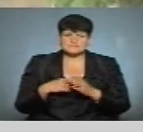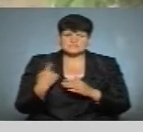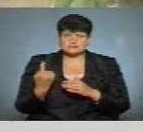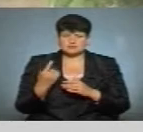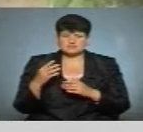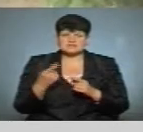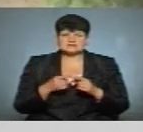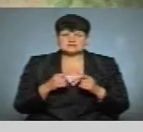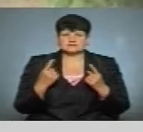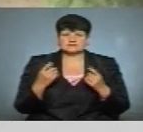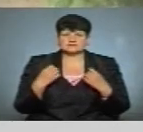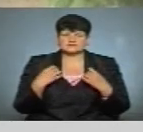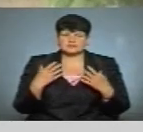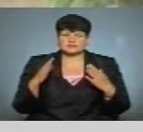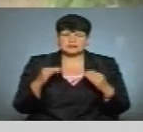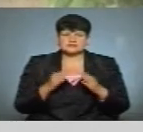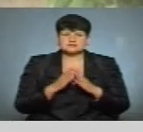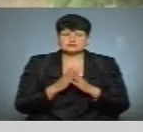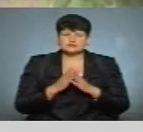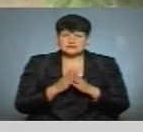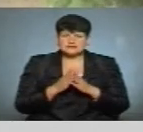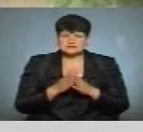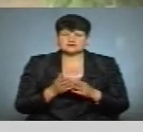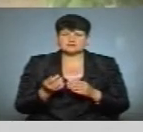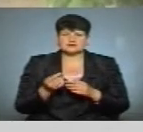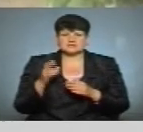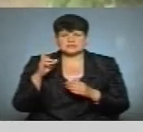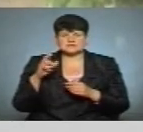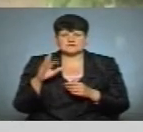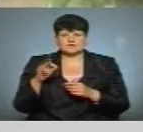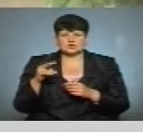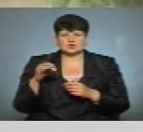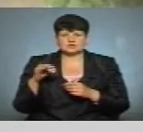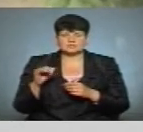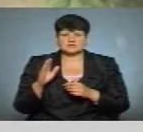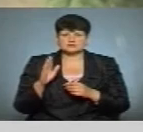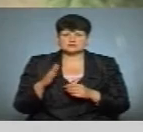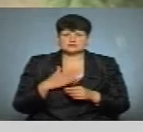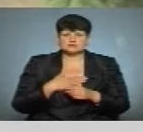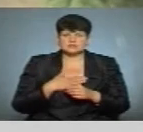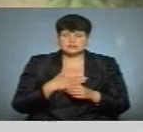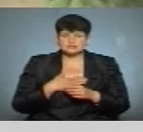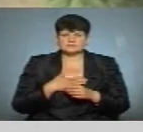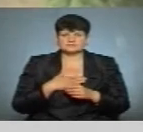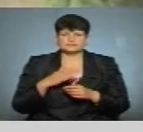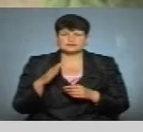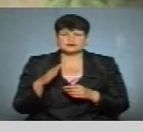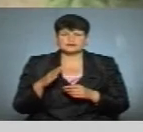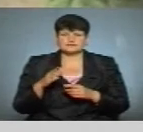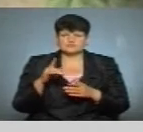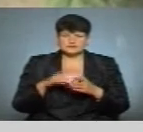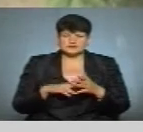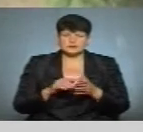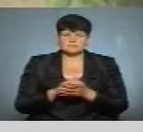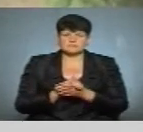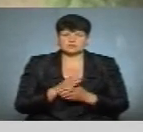величним святом. Нехай за молитвами святого рівноапостольного великого князя Володимира буде наша стійкість у вірі, непохитність, мир